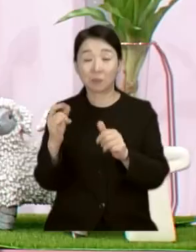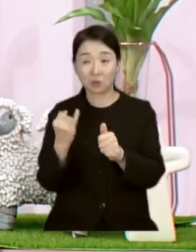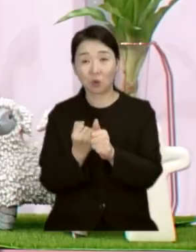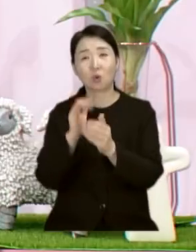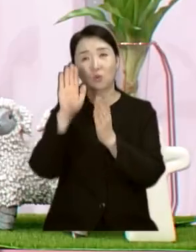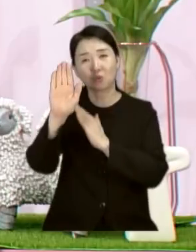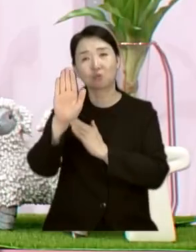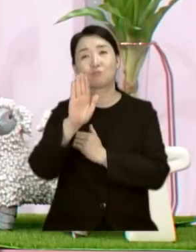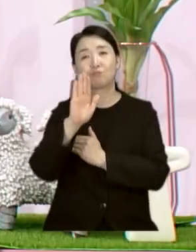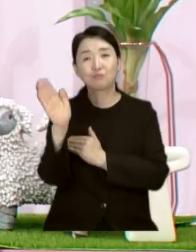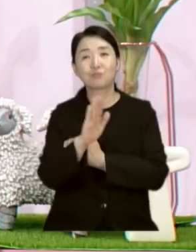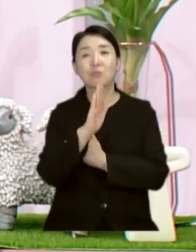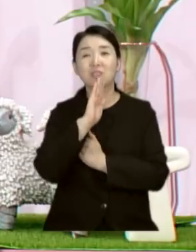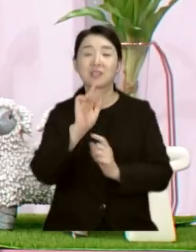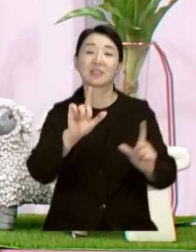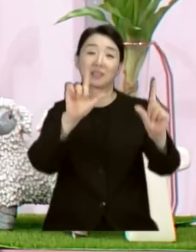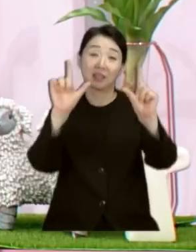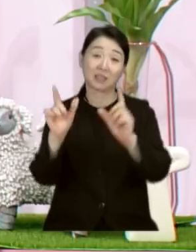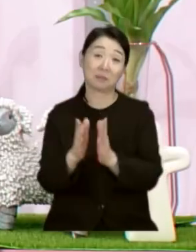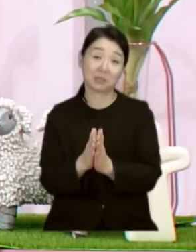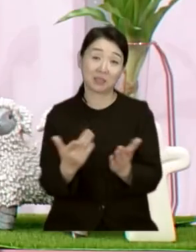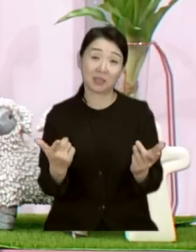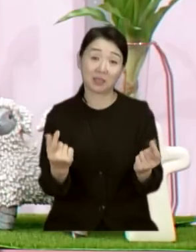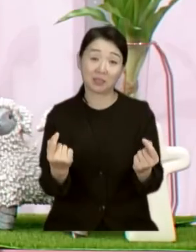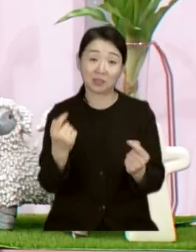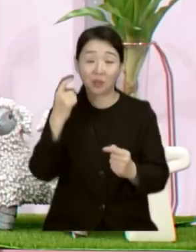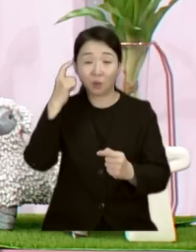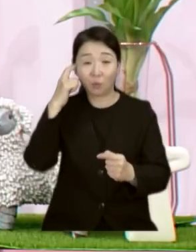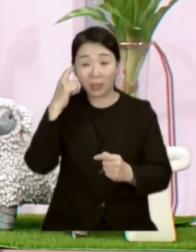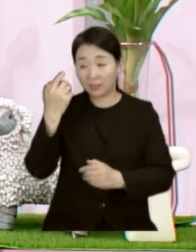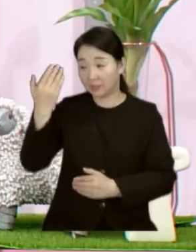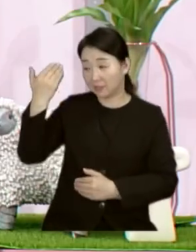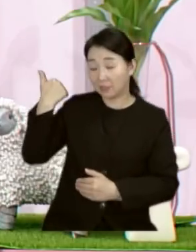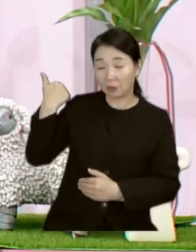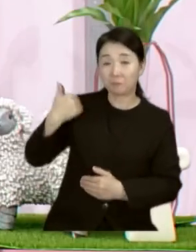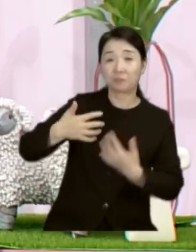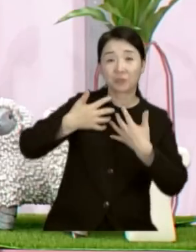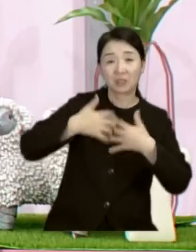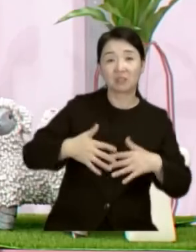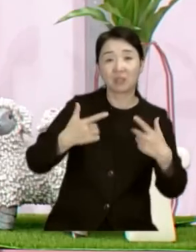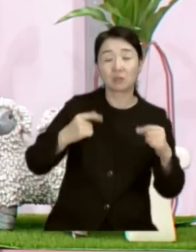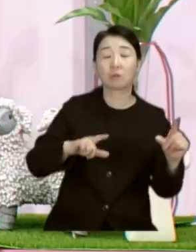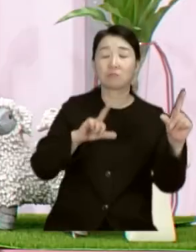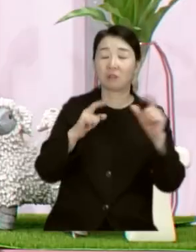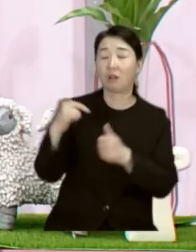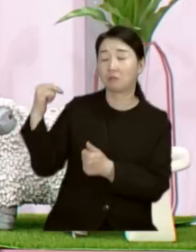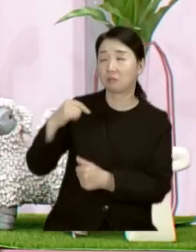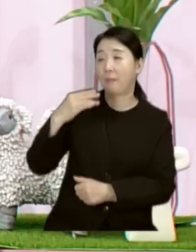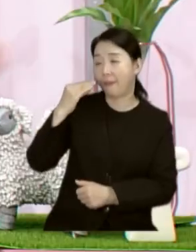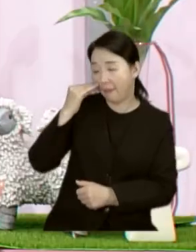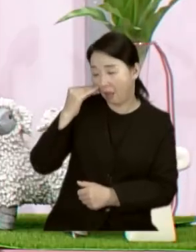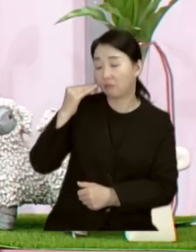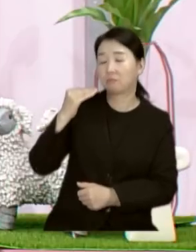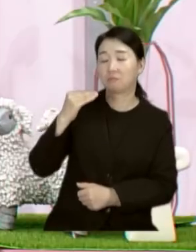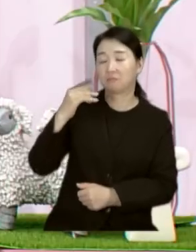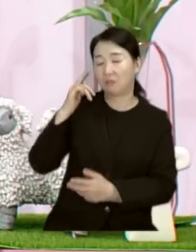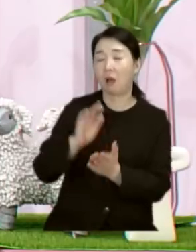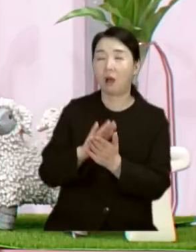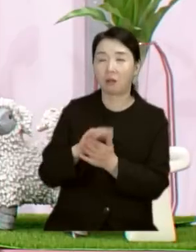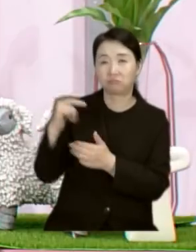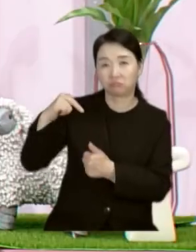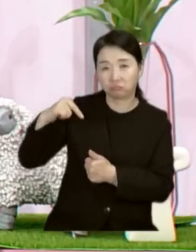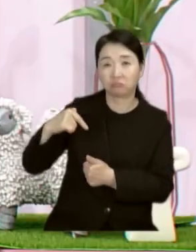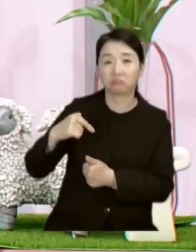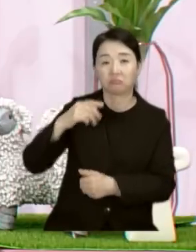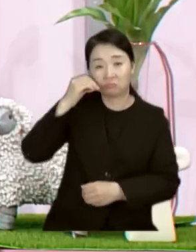이제 결혼 이후부터 시작이 됐던 것 같아요. 그래요? 예. 왜냐면 그 전에는 기계처럼 살고 뭐 시키면 하고 뭐 해야